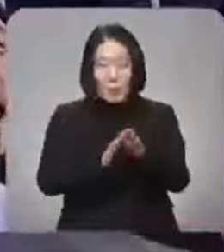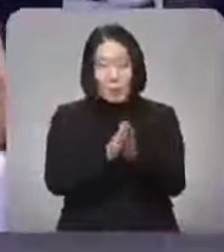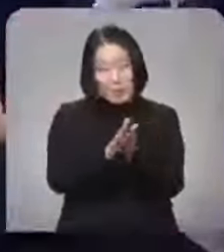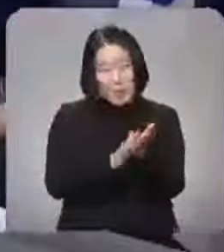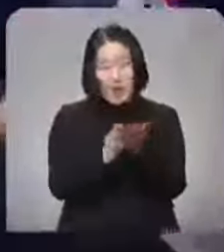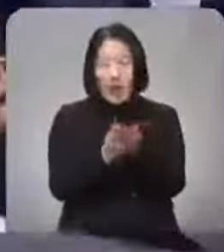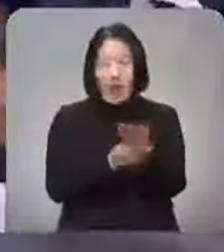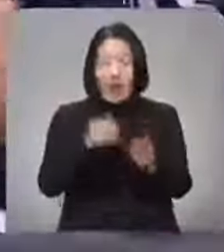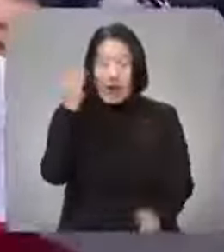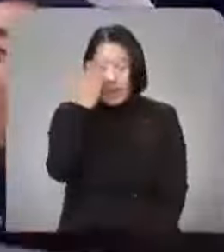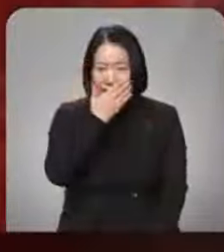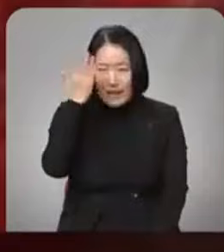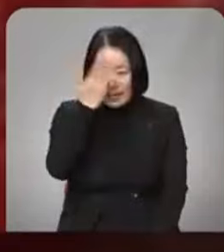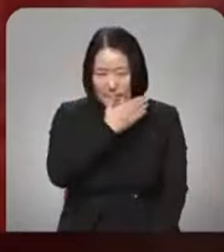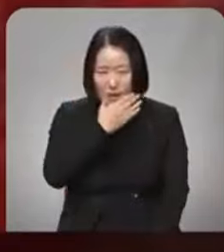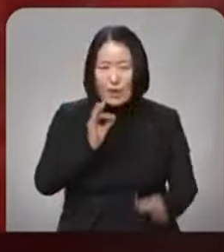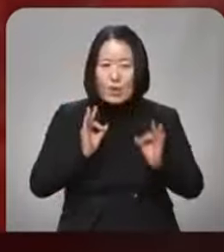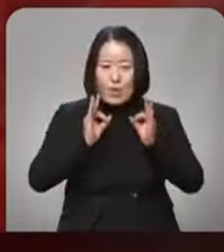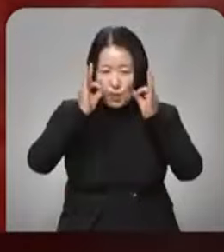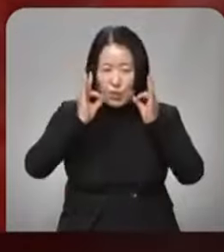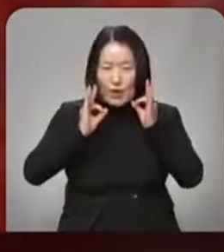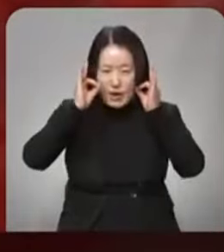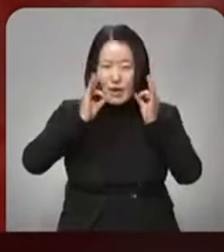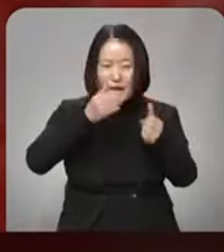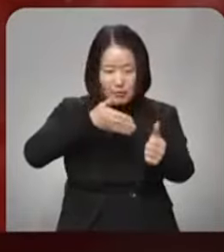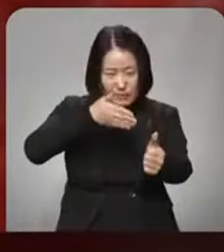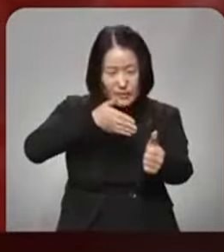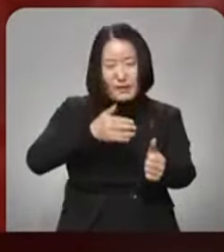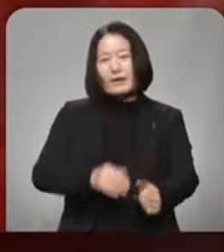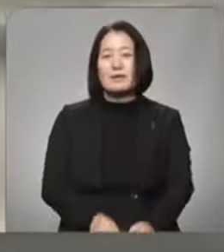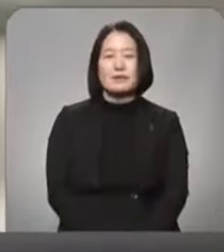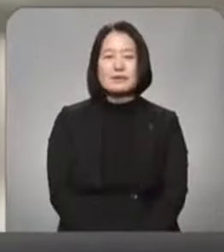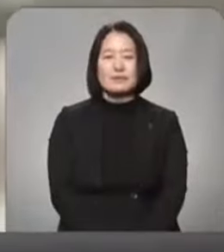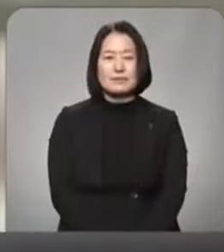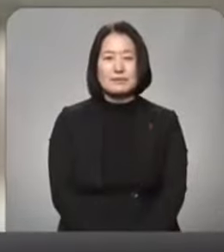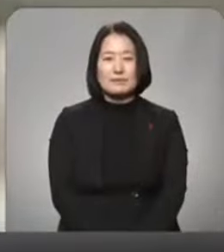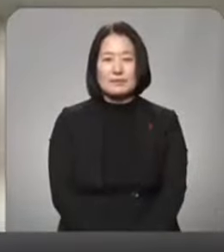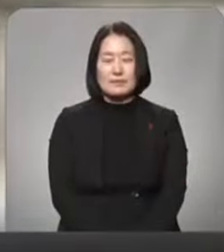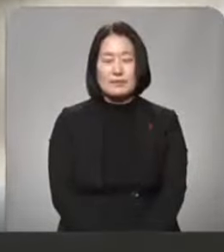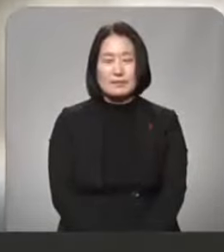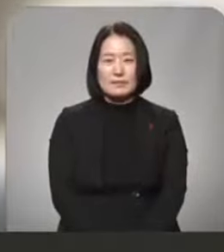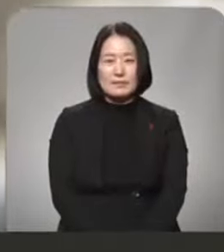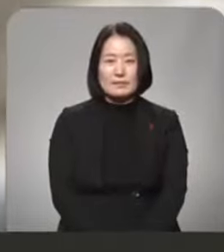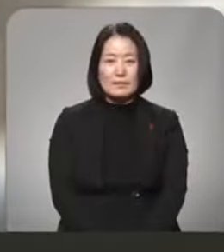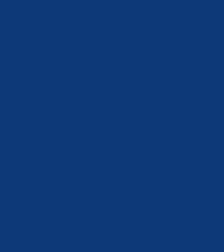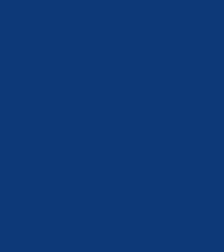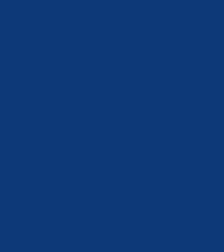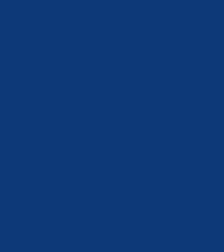위생관리에 힘써줄 것을 당부했습니다. KBS 뉴스 조윤주입니다.